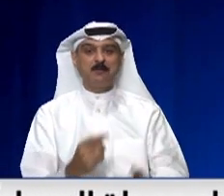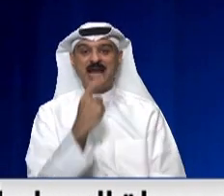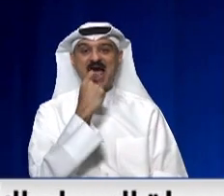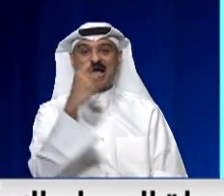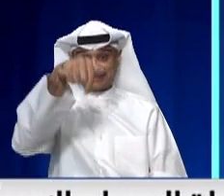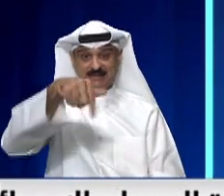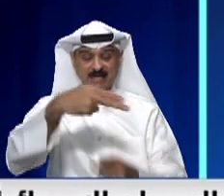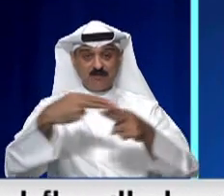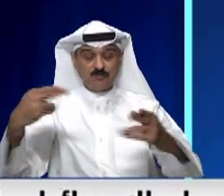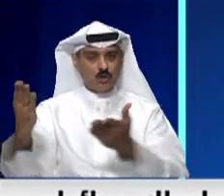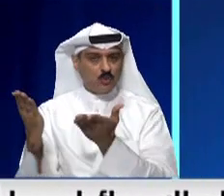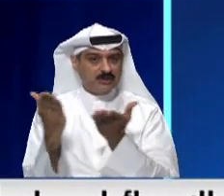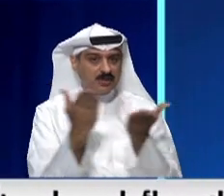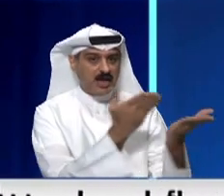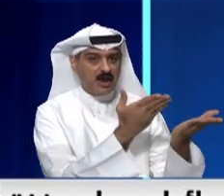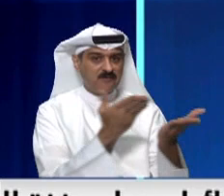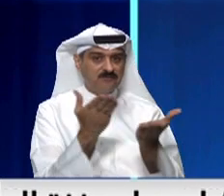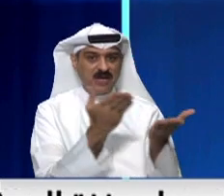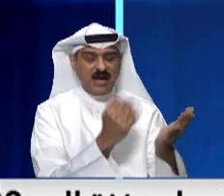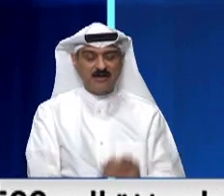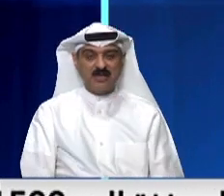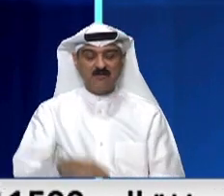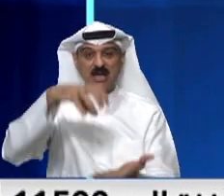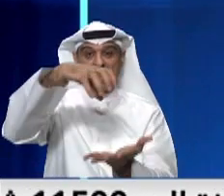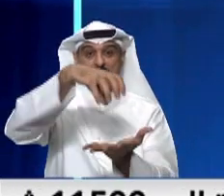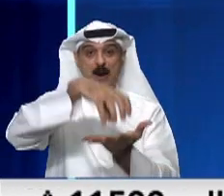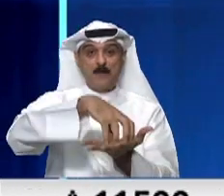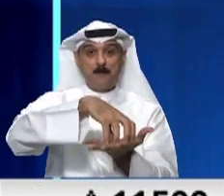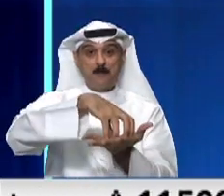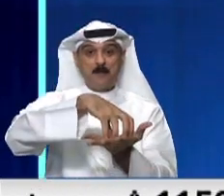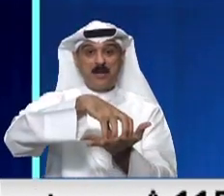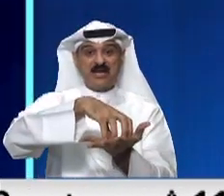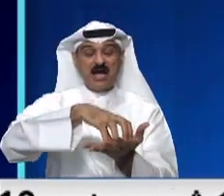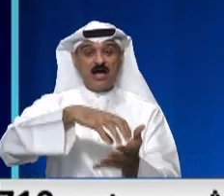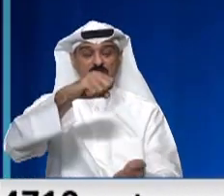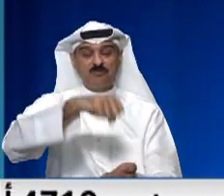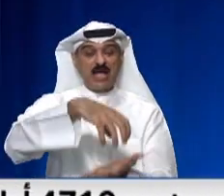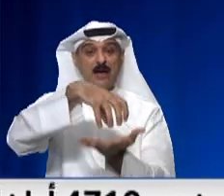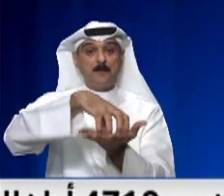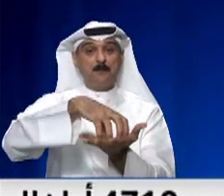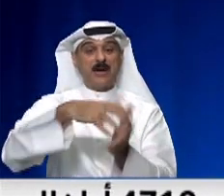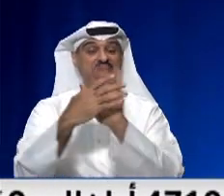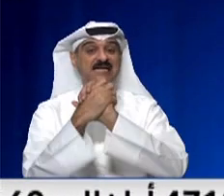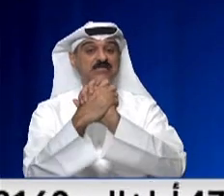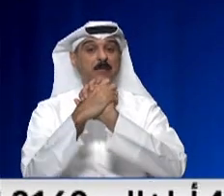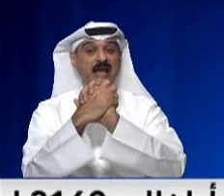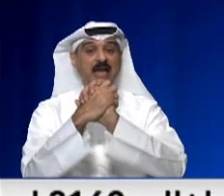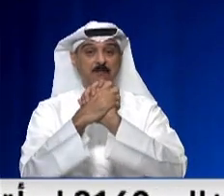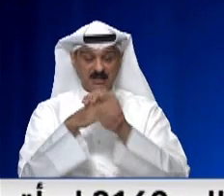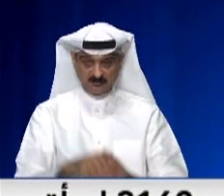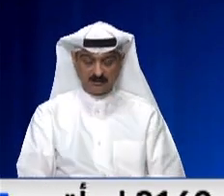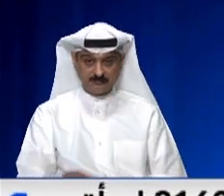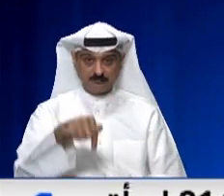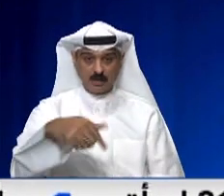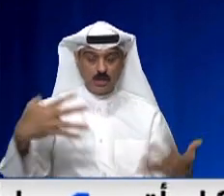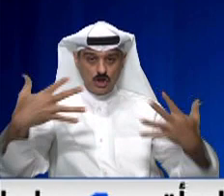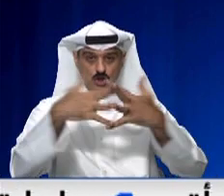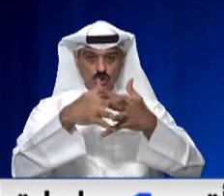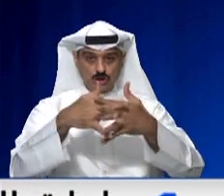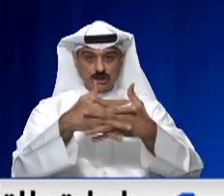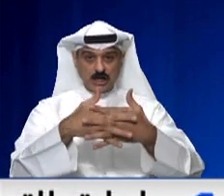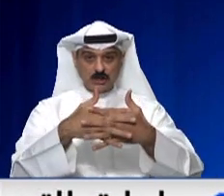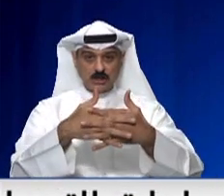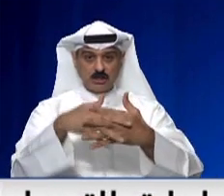وتقام منافساتها بمجمع الشيخ سعد العبدالله الرياضي، وتستمر حتى 27 من الشهر الجاري. ويشارك في البطولة